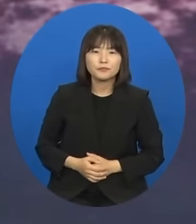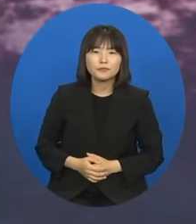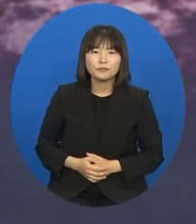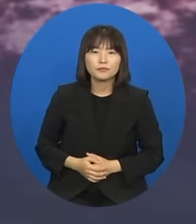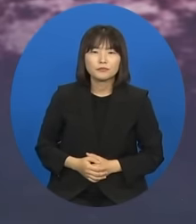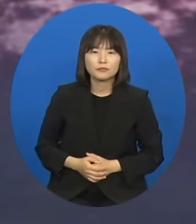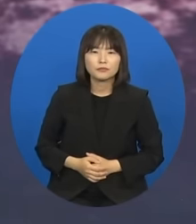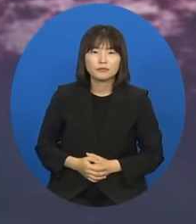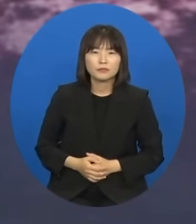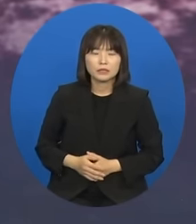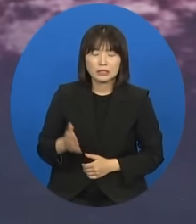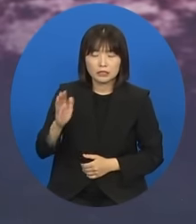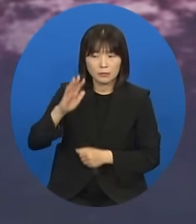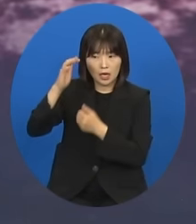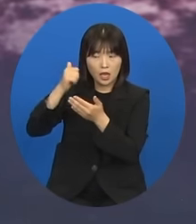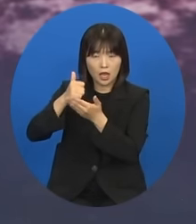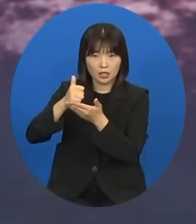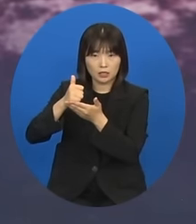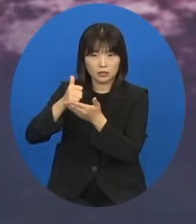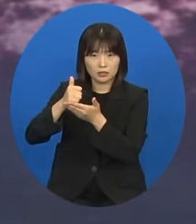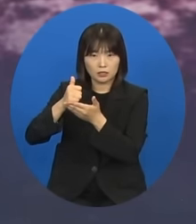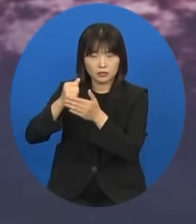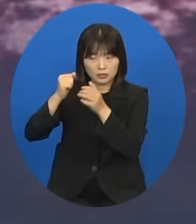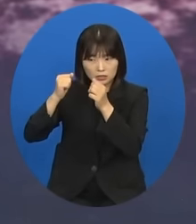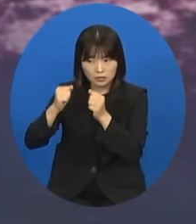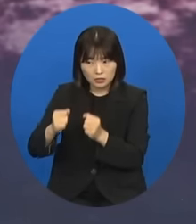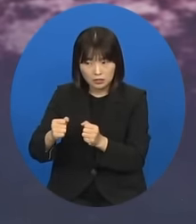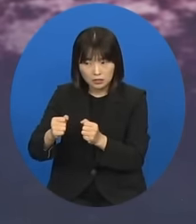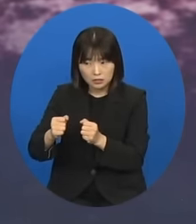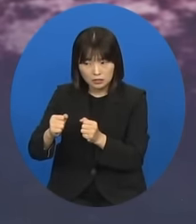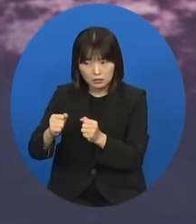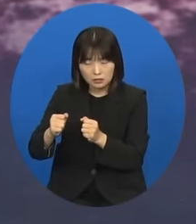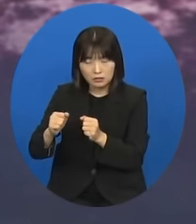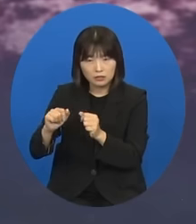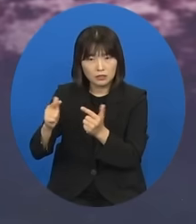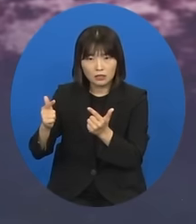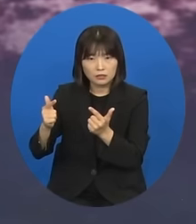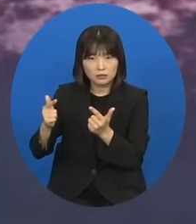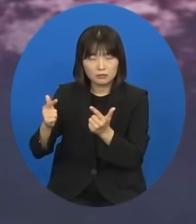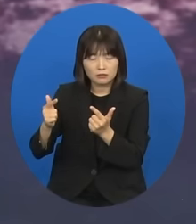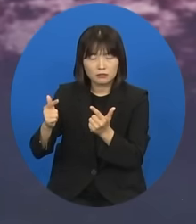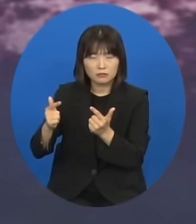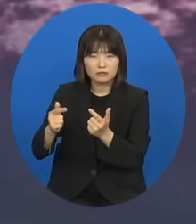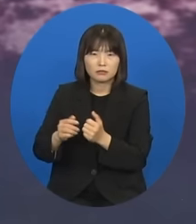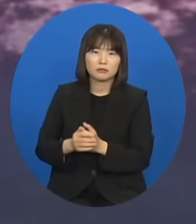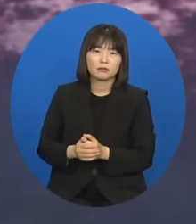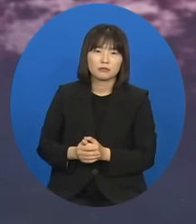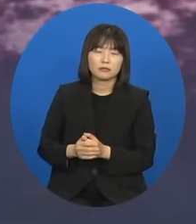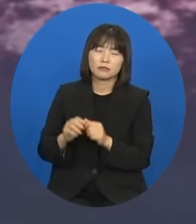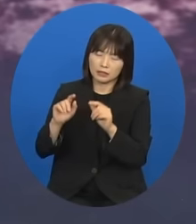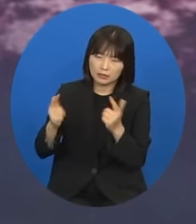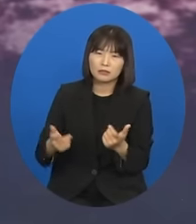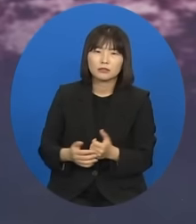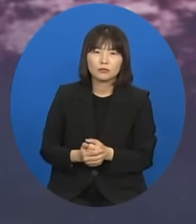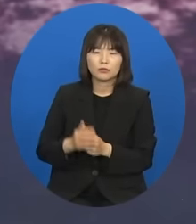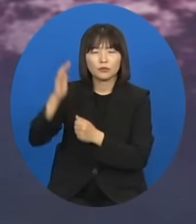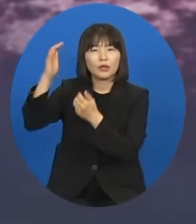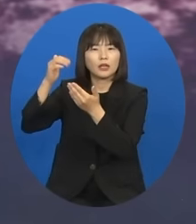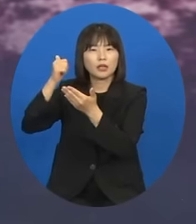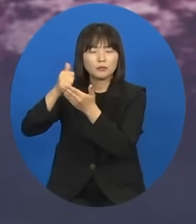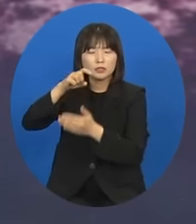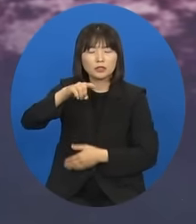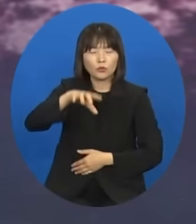하나님이 계시지 않은 것은 아닙니다 하나님은 거기에